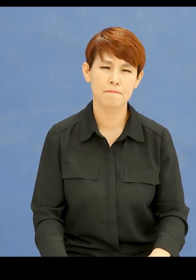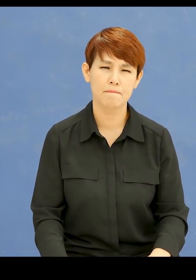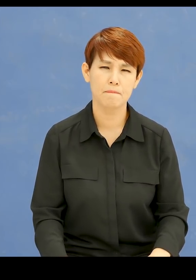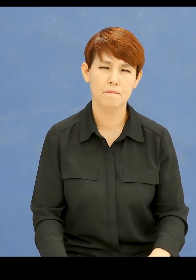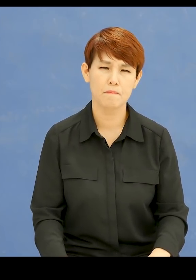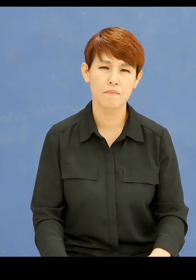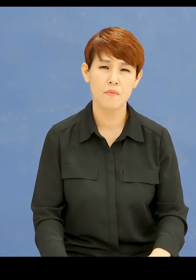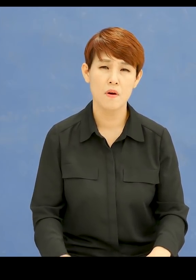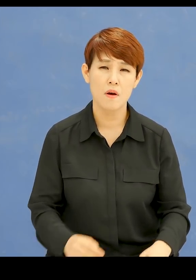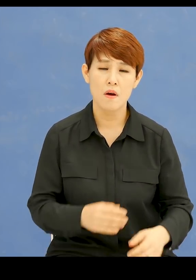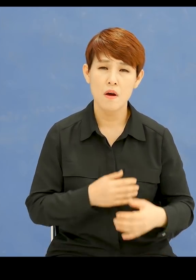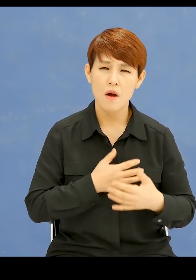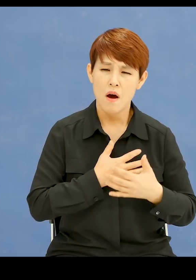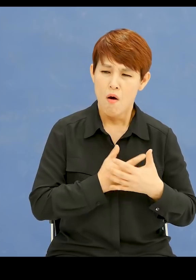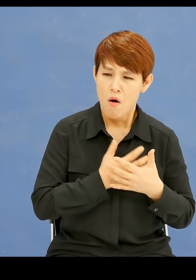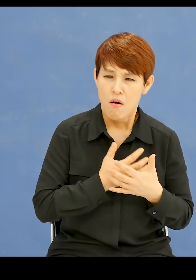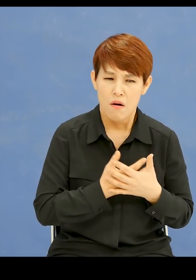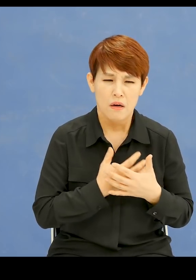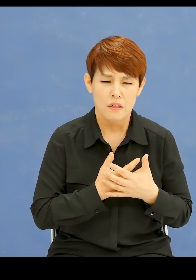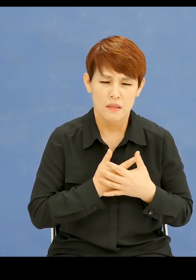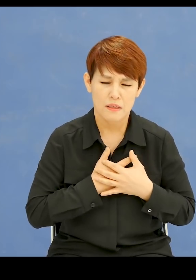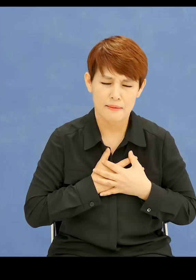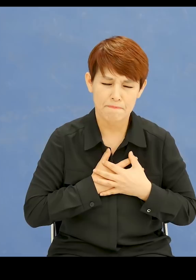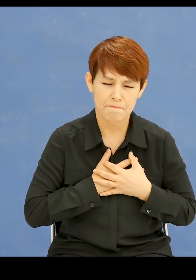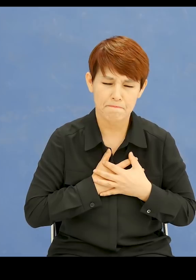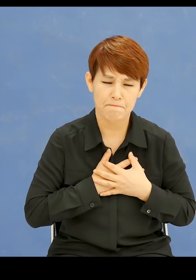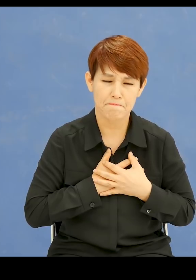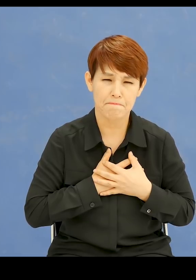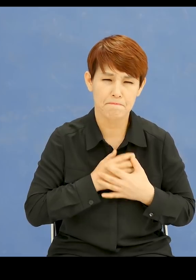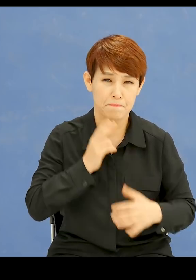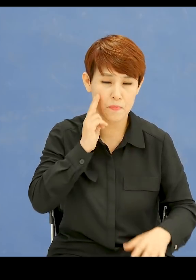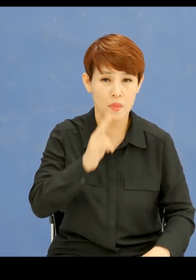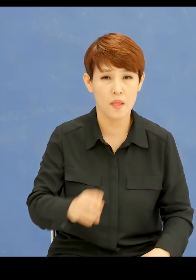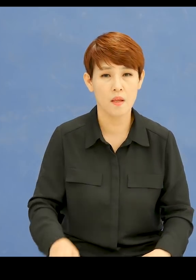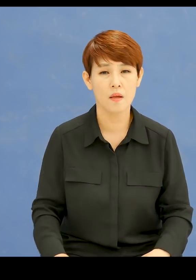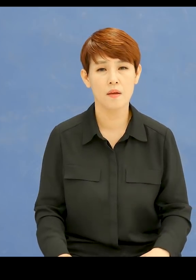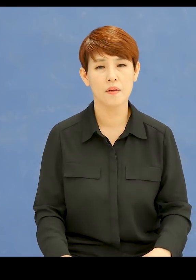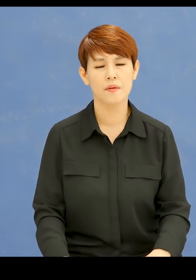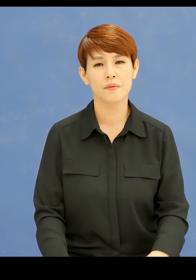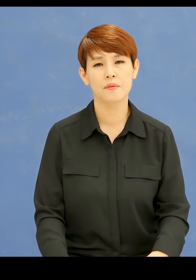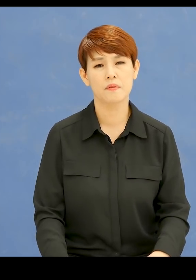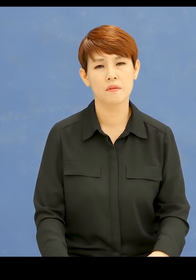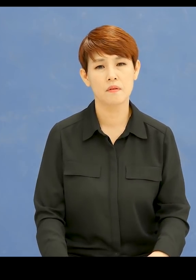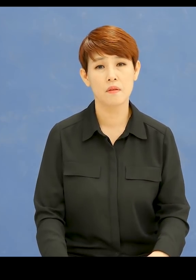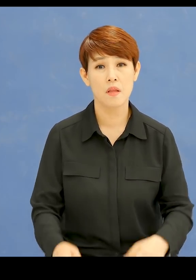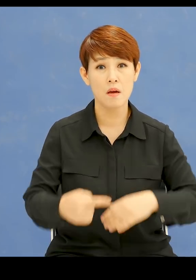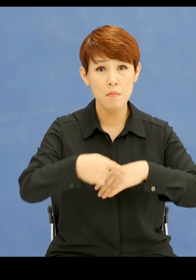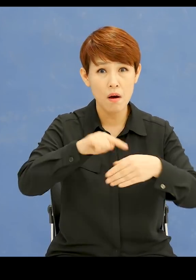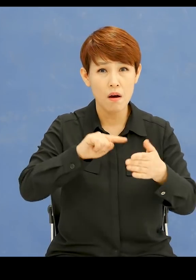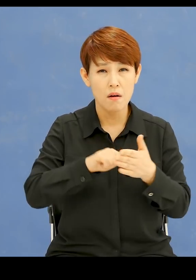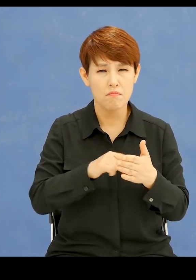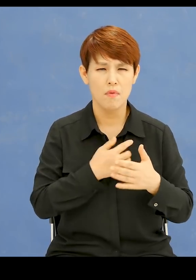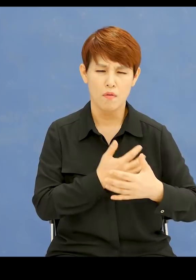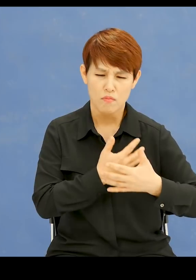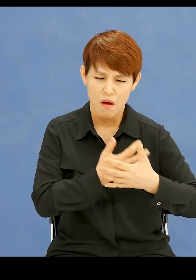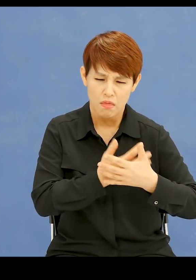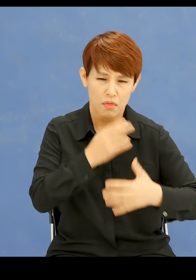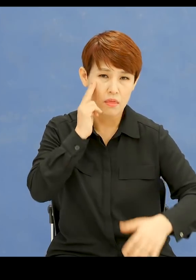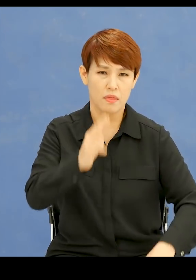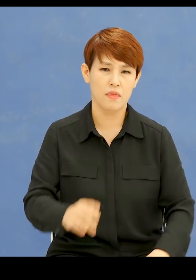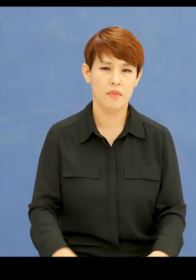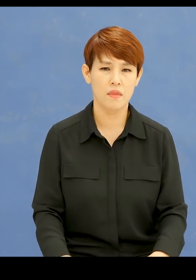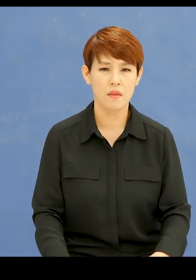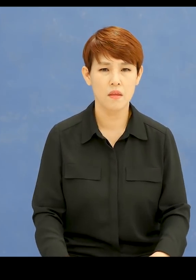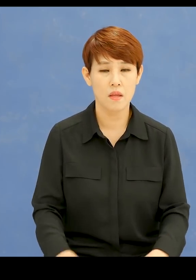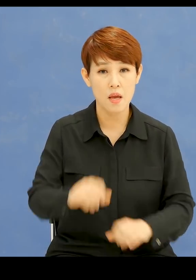굉장히 불안감에 떨었던 것 같아요. 막 밤마다 제 기억에는 막 불안감이 몰려와서 막 다리